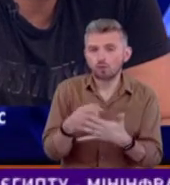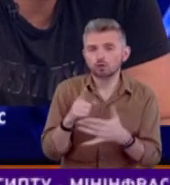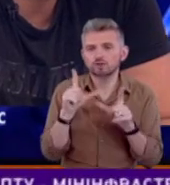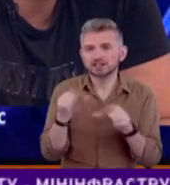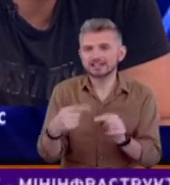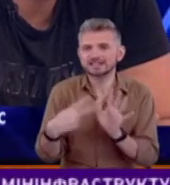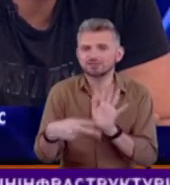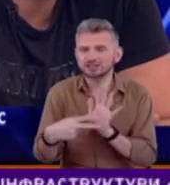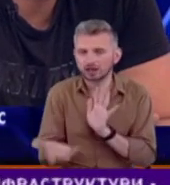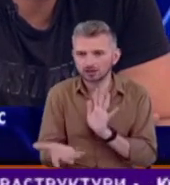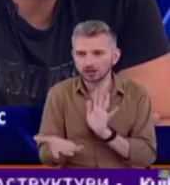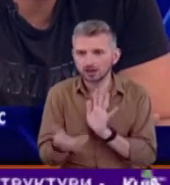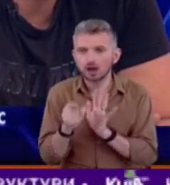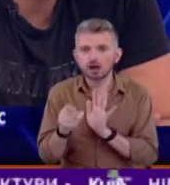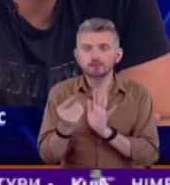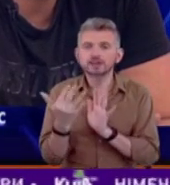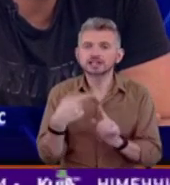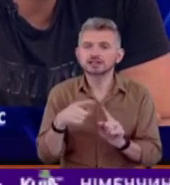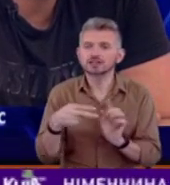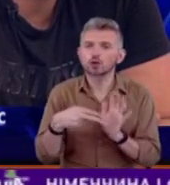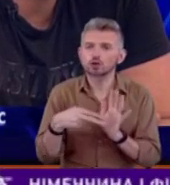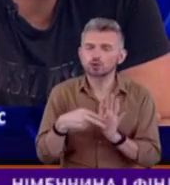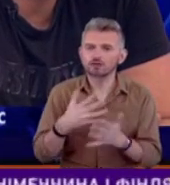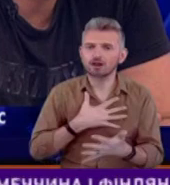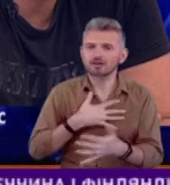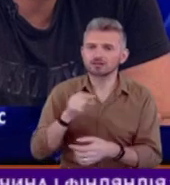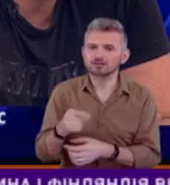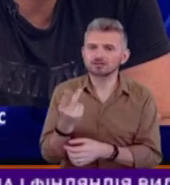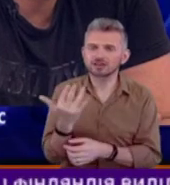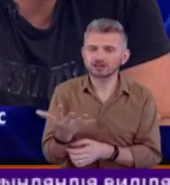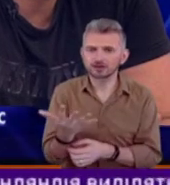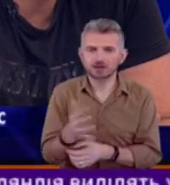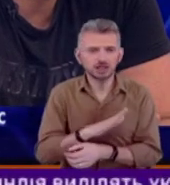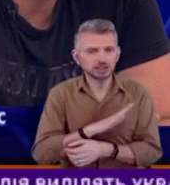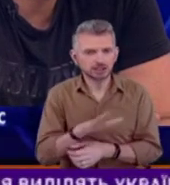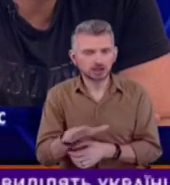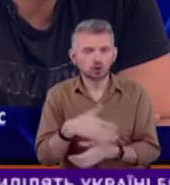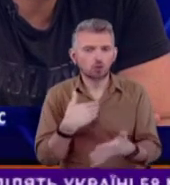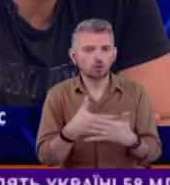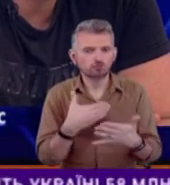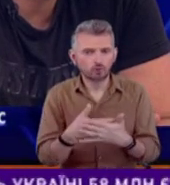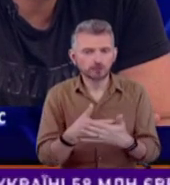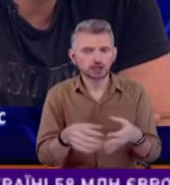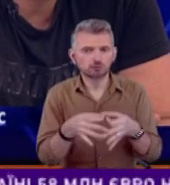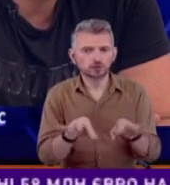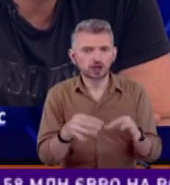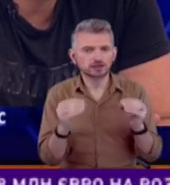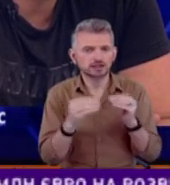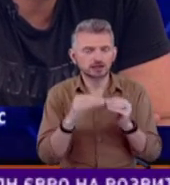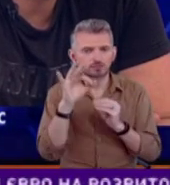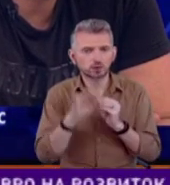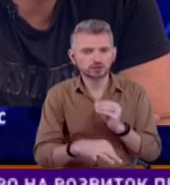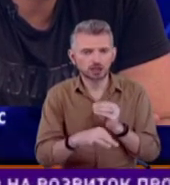їдете 70. Вас скільки це коштує в Канаді? Нет, умовно допускается